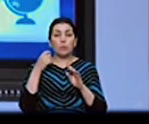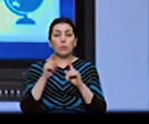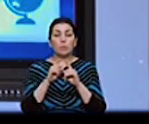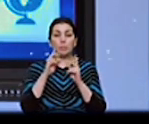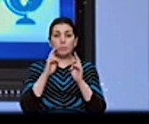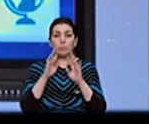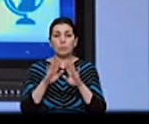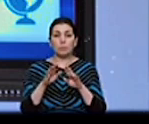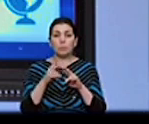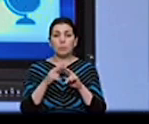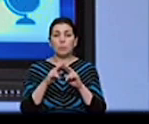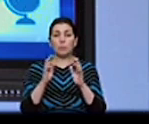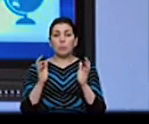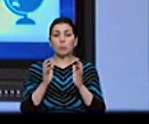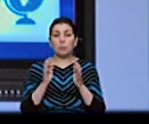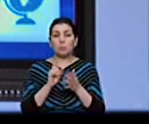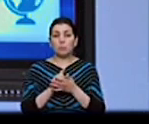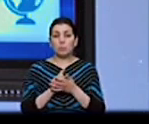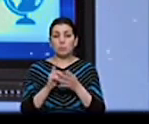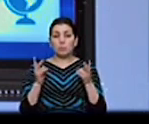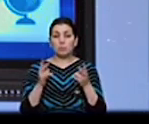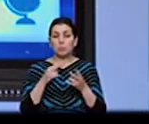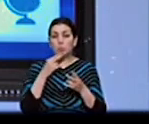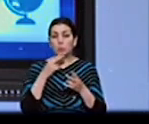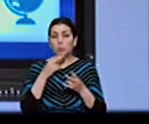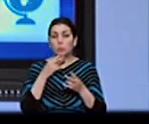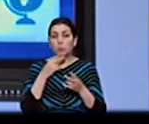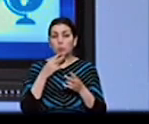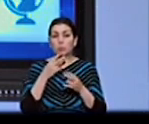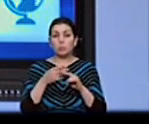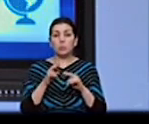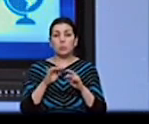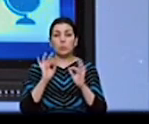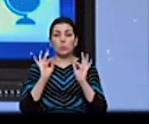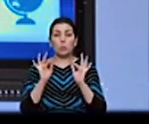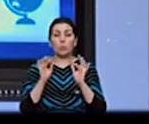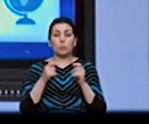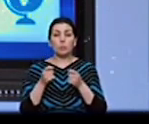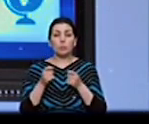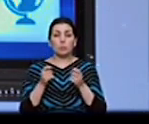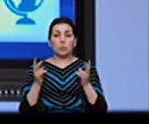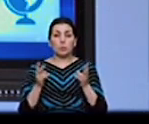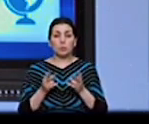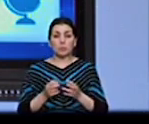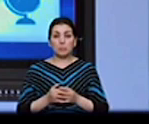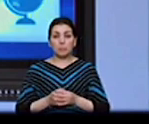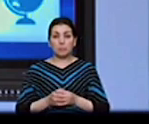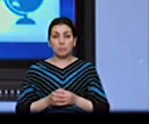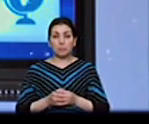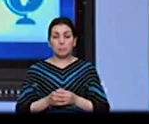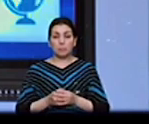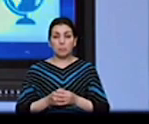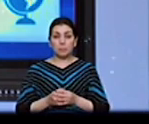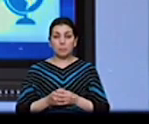lavhada ko'rganimizdek, muhofaza qilish kerak, ehtiyotkorona, oqilona foydalanish kerak ekan.